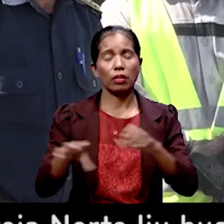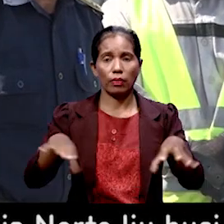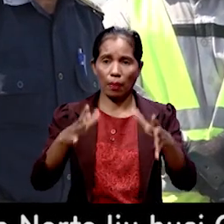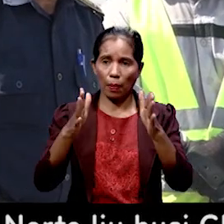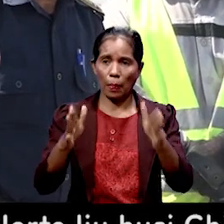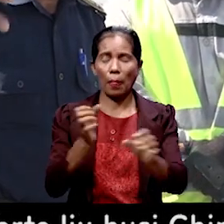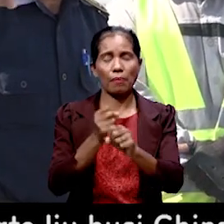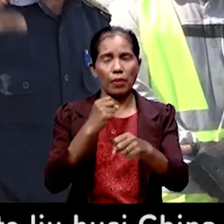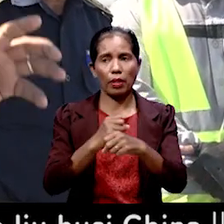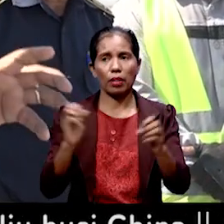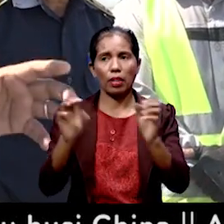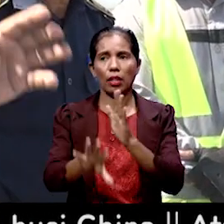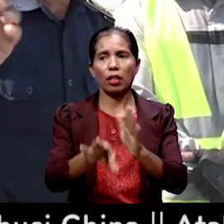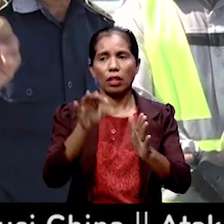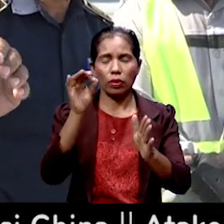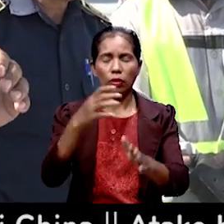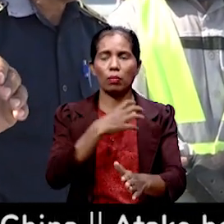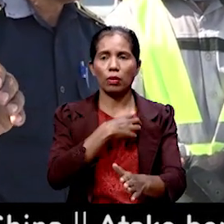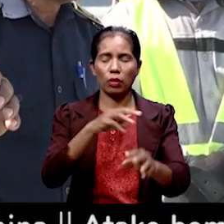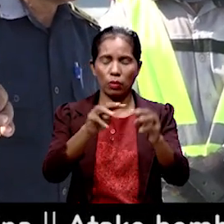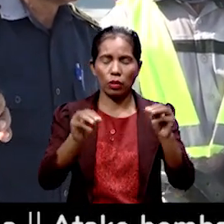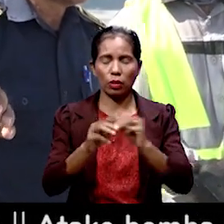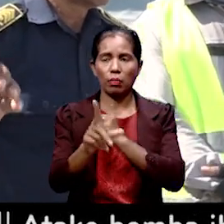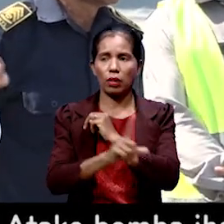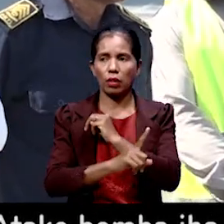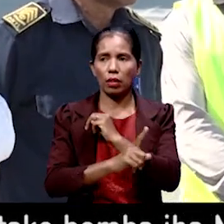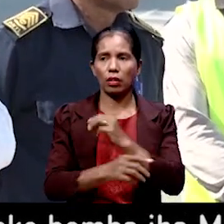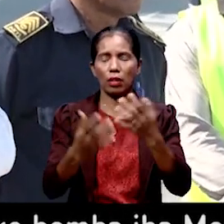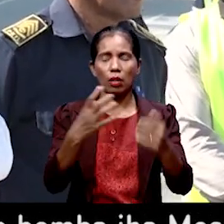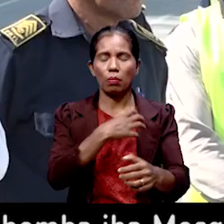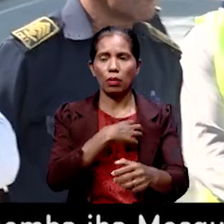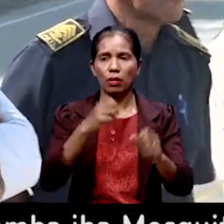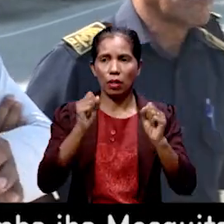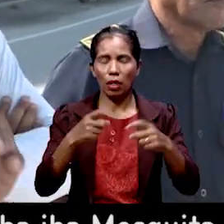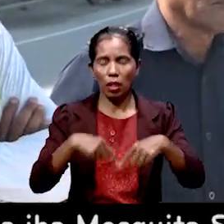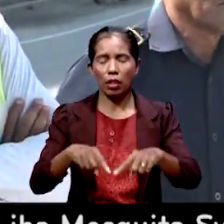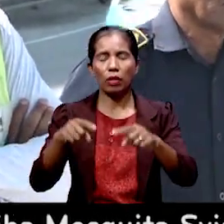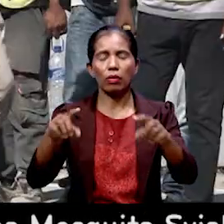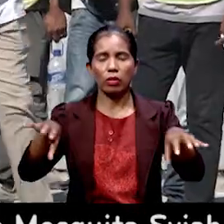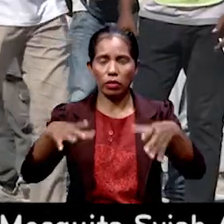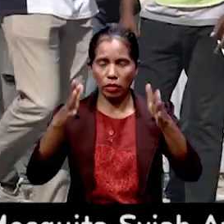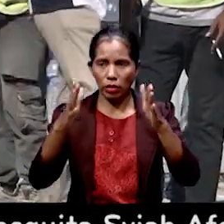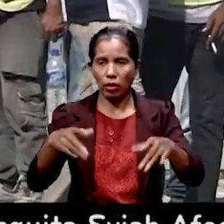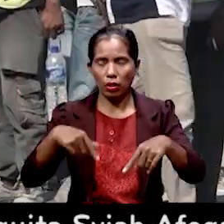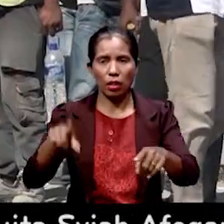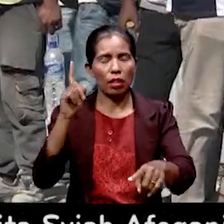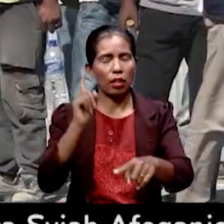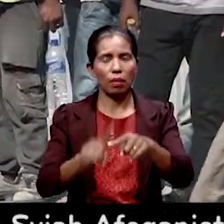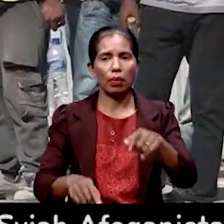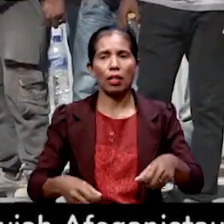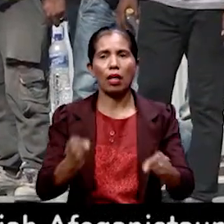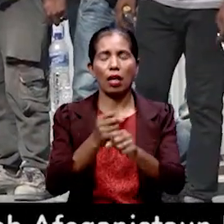lahetan reconhecimento husi parte polisia municipio likisa, nune polisia haruka trabalhador sirafila hori labele